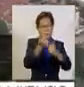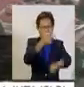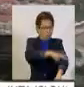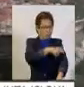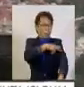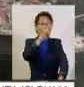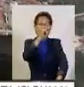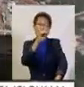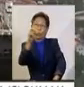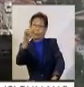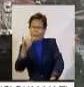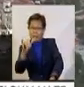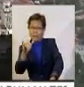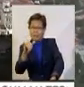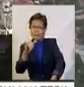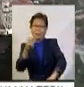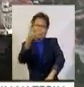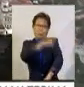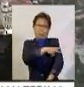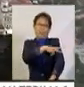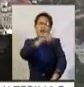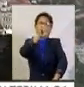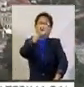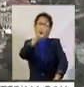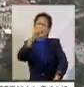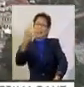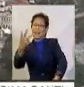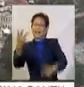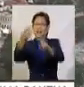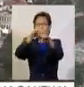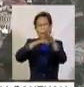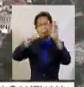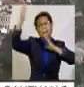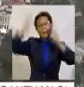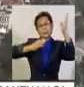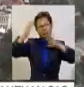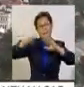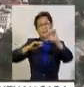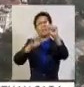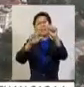Moody's Investor Service memberikan penarafan A3 kepada Malaysia.